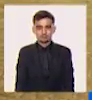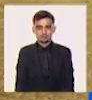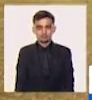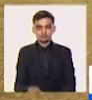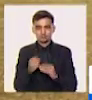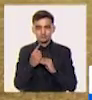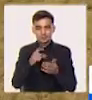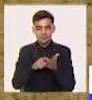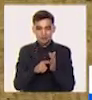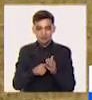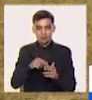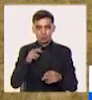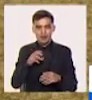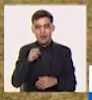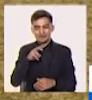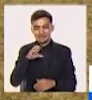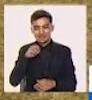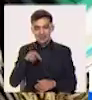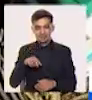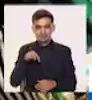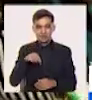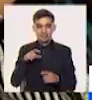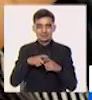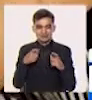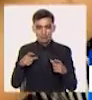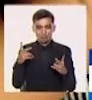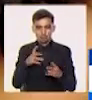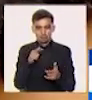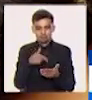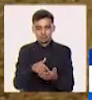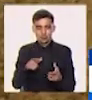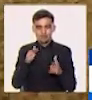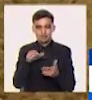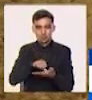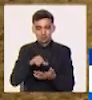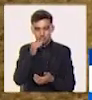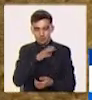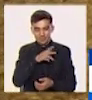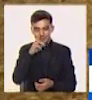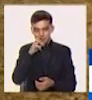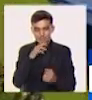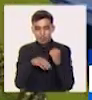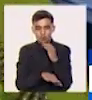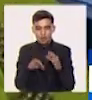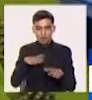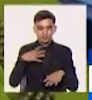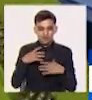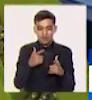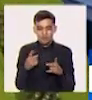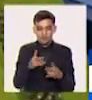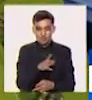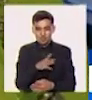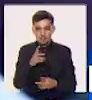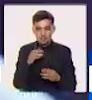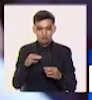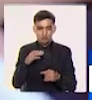11-ші сыныпты тәмамдаған Әсел Қамбарбекова биыл ұлттық бірыңғай тест тапсыруға қатыса алмапты. Айтуынша, соңғы үш айдағы дайындығы тіптен босаңсып кеткен.